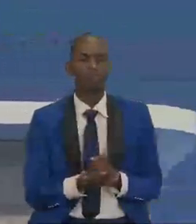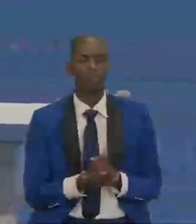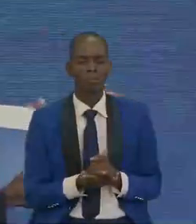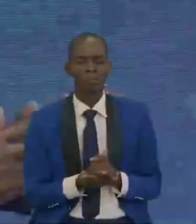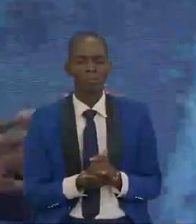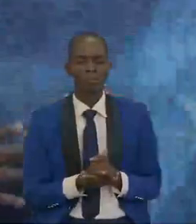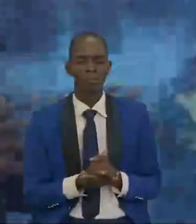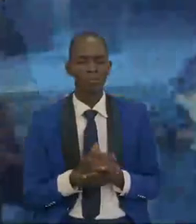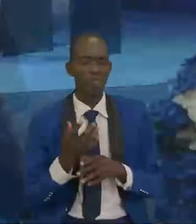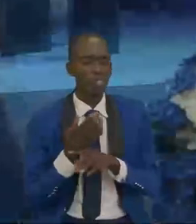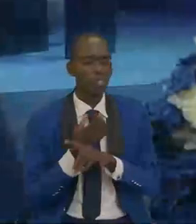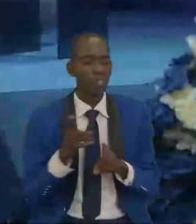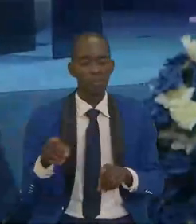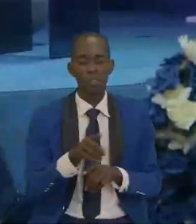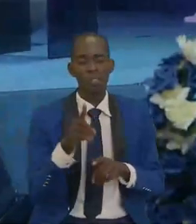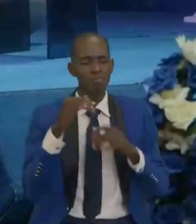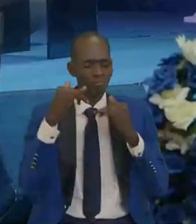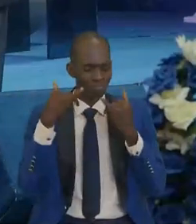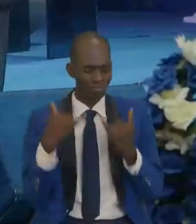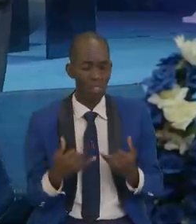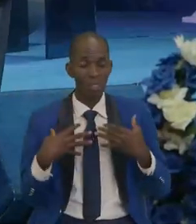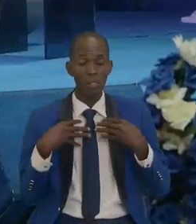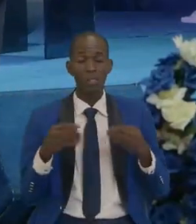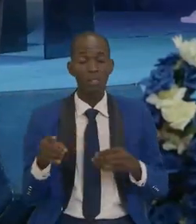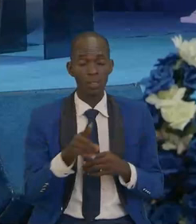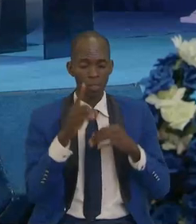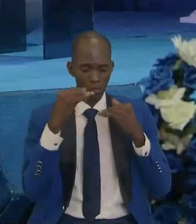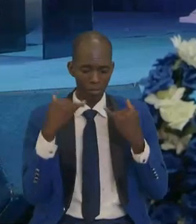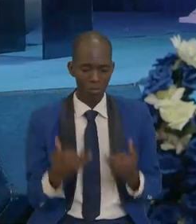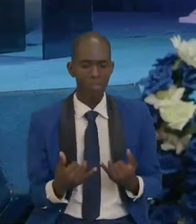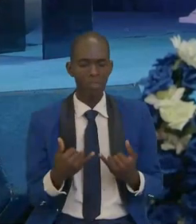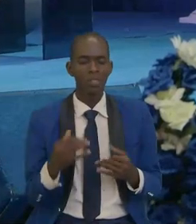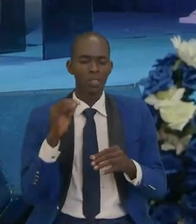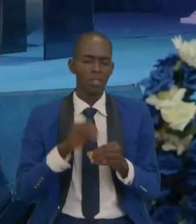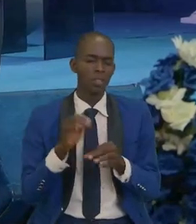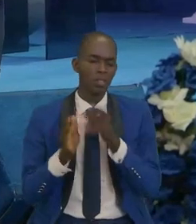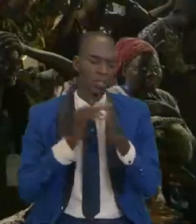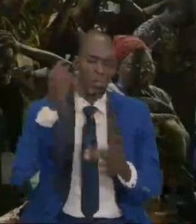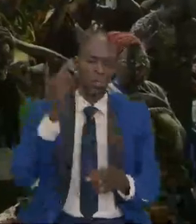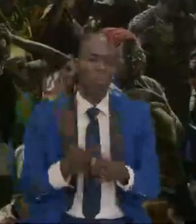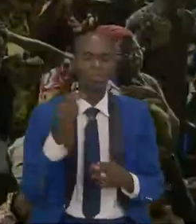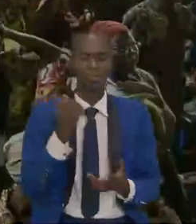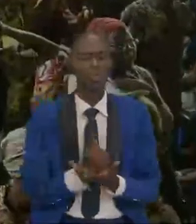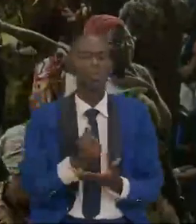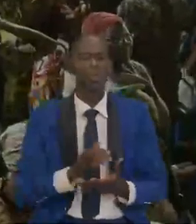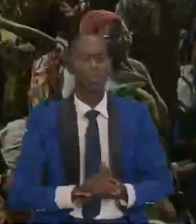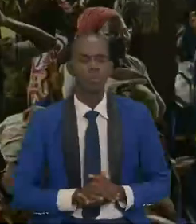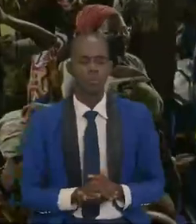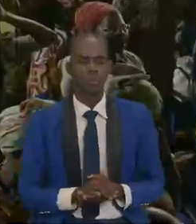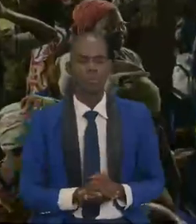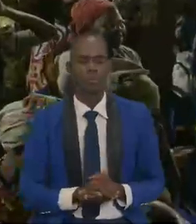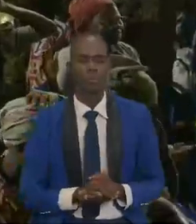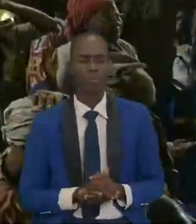Les mains du diable qui amènent la maladie et les infirmités sur eux. Délivre-les maintenant. Guéris-les